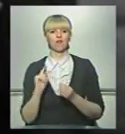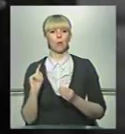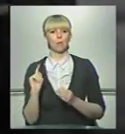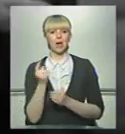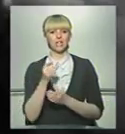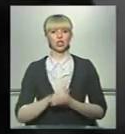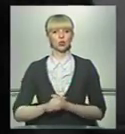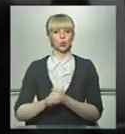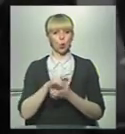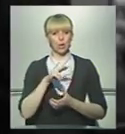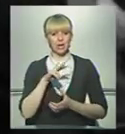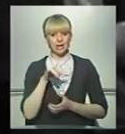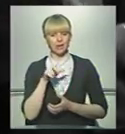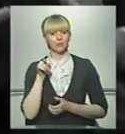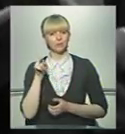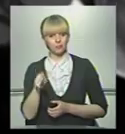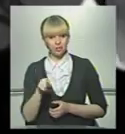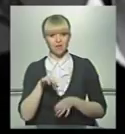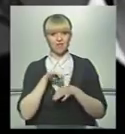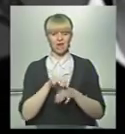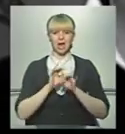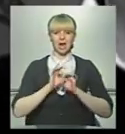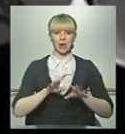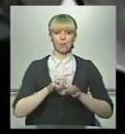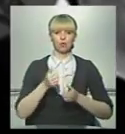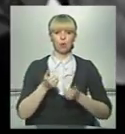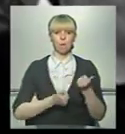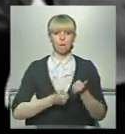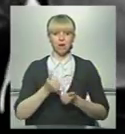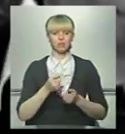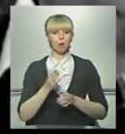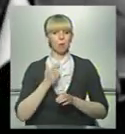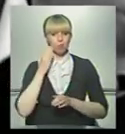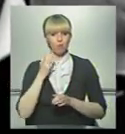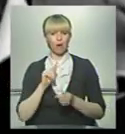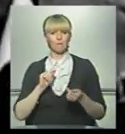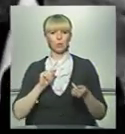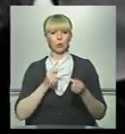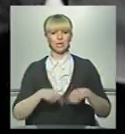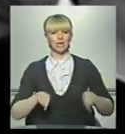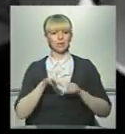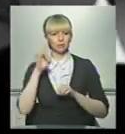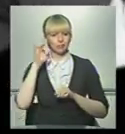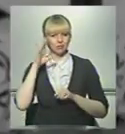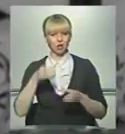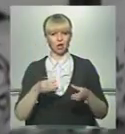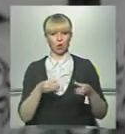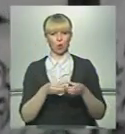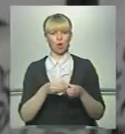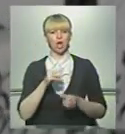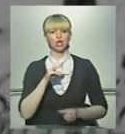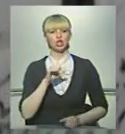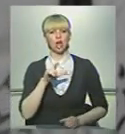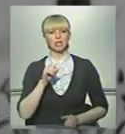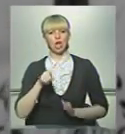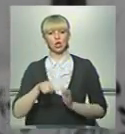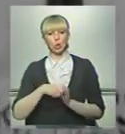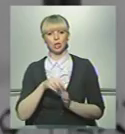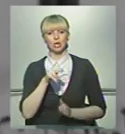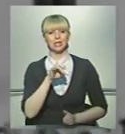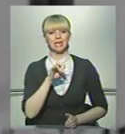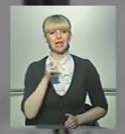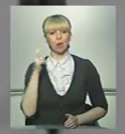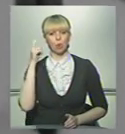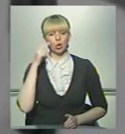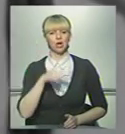першій союзній лізі. Сергій Батюк вів репортажі з матчів, у яких «Буковина» протидіяла таким популярним командам, як «Шахтар Донецьк», «Динамо